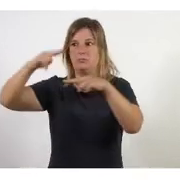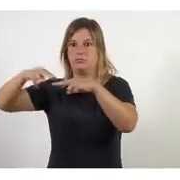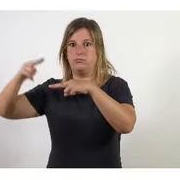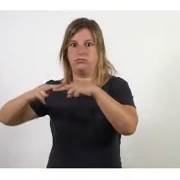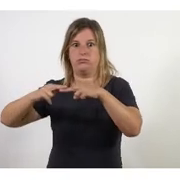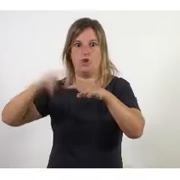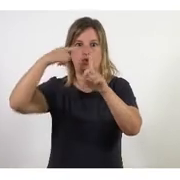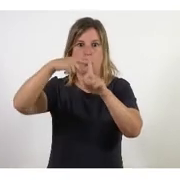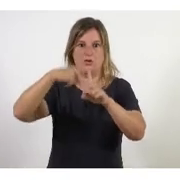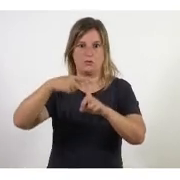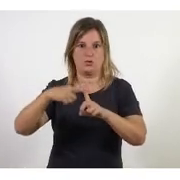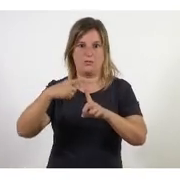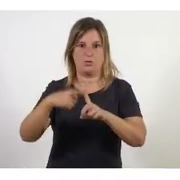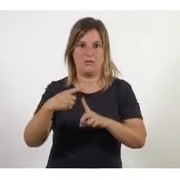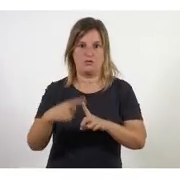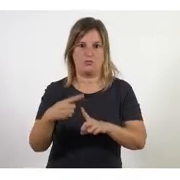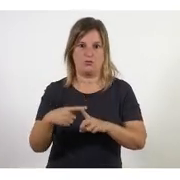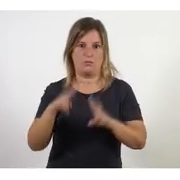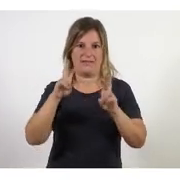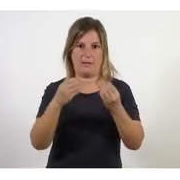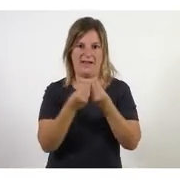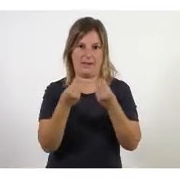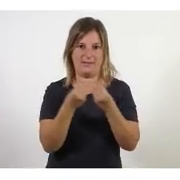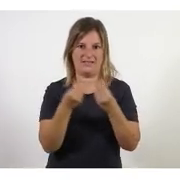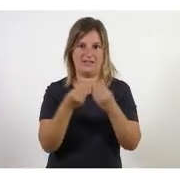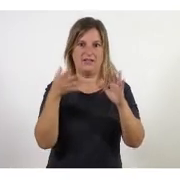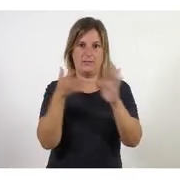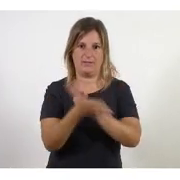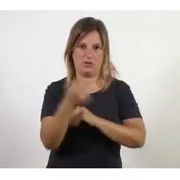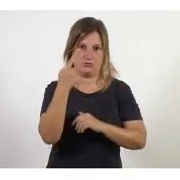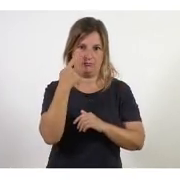Vale? Vigileu amb l'espai disponible i amb la bateria.